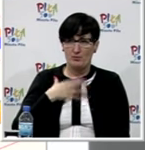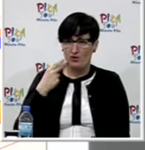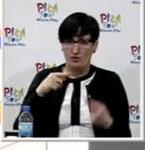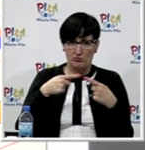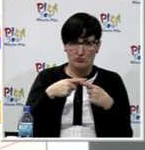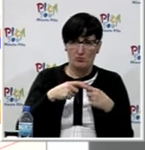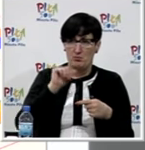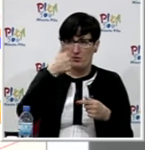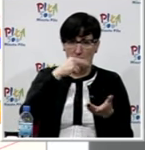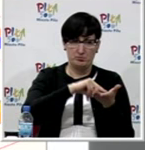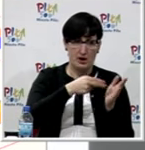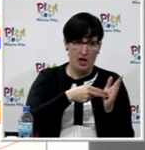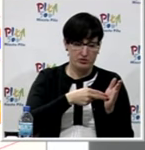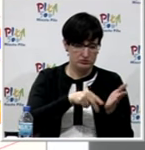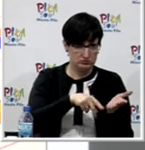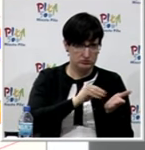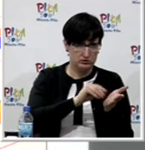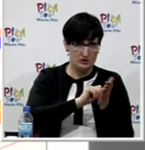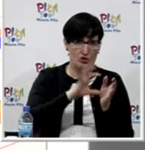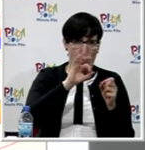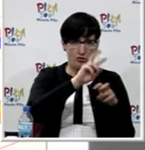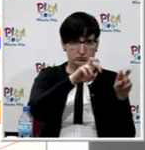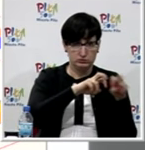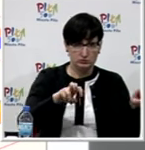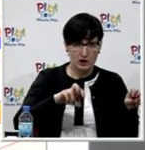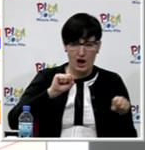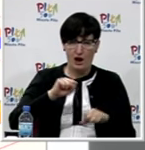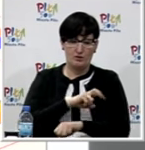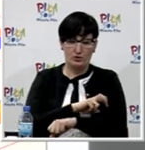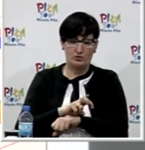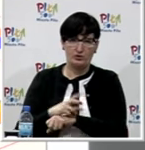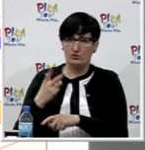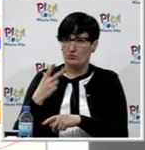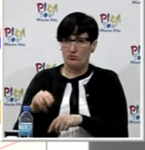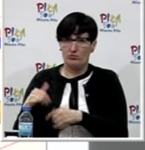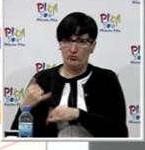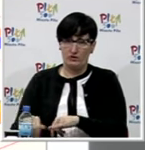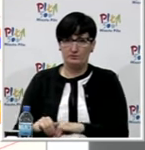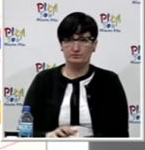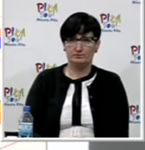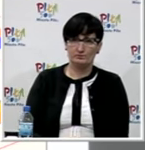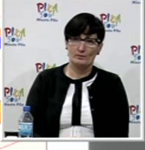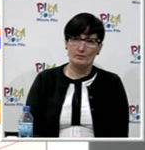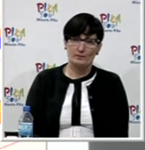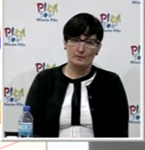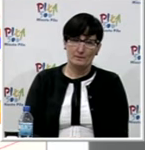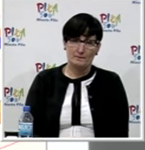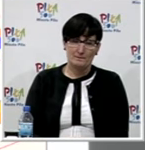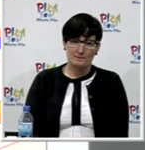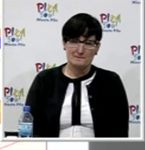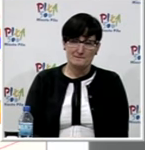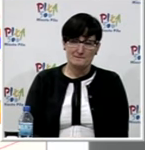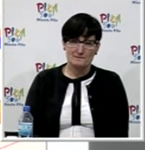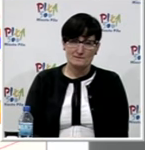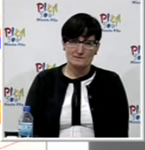wyburzeniu. Projekt nie konsumuje tego planu. Projekt ulicy Kossaka i tych dwóch rond kończących